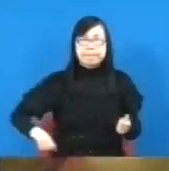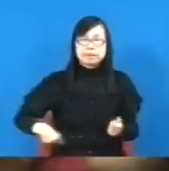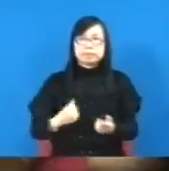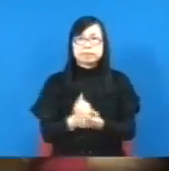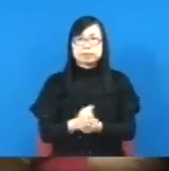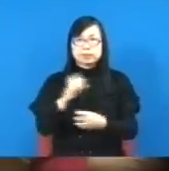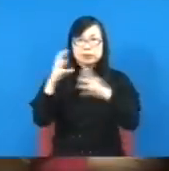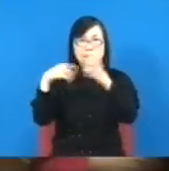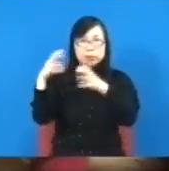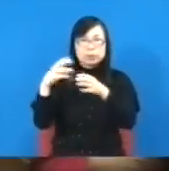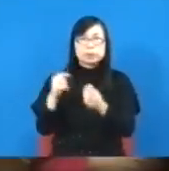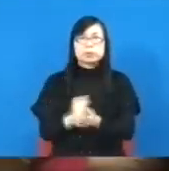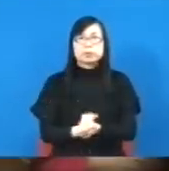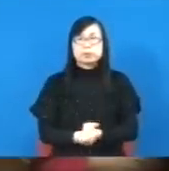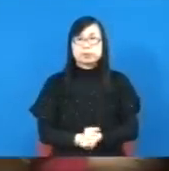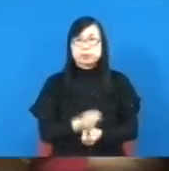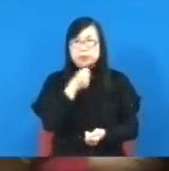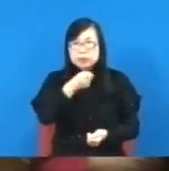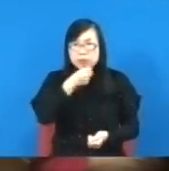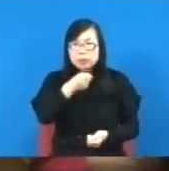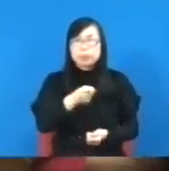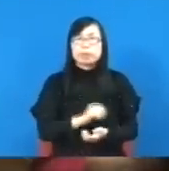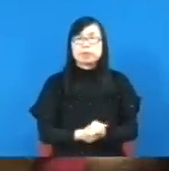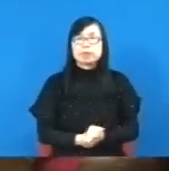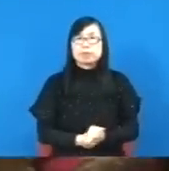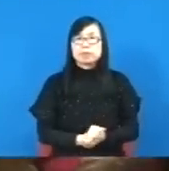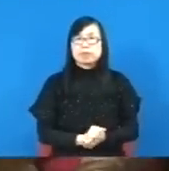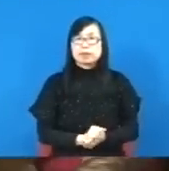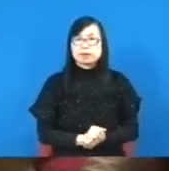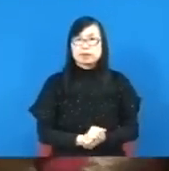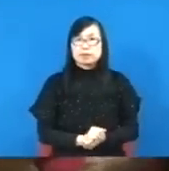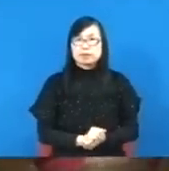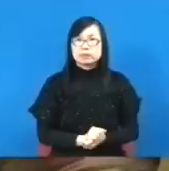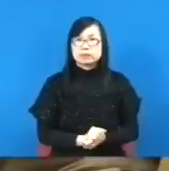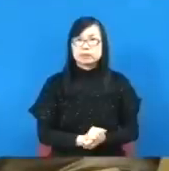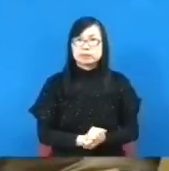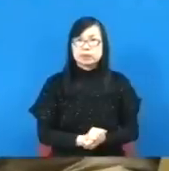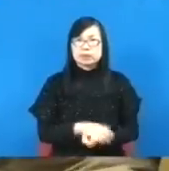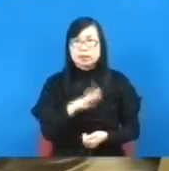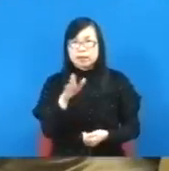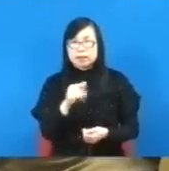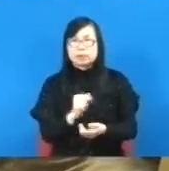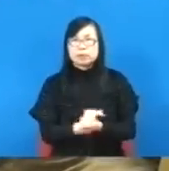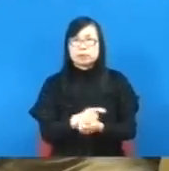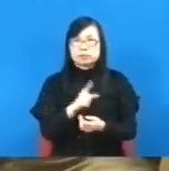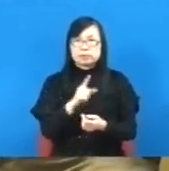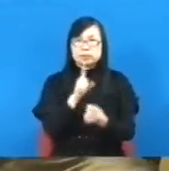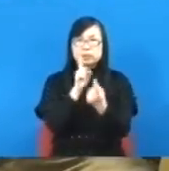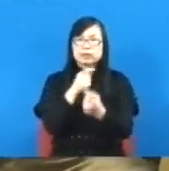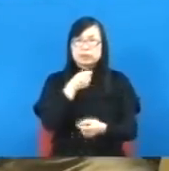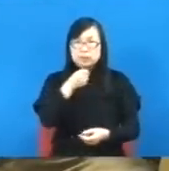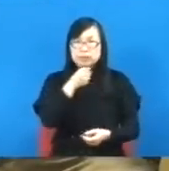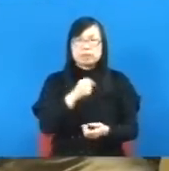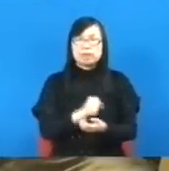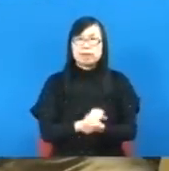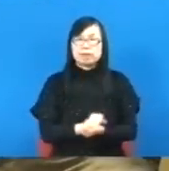嗰陣時仲未有維穩費咧，都俾佢上到去。如果唔係咧，就喺度，即係你睇下佢點樣對楊康同埋啲記者，就記就打